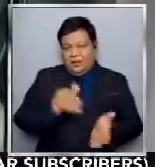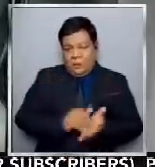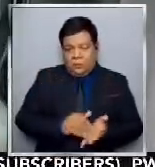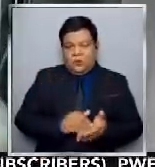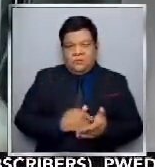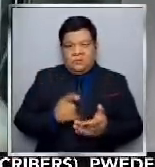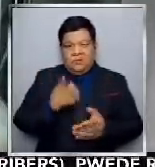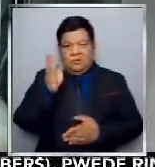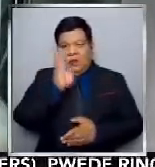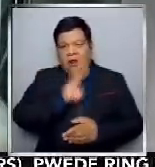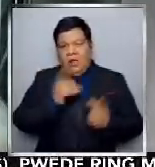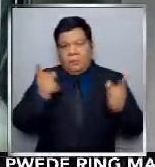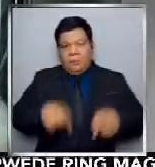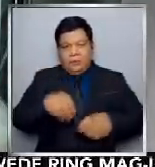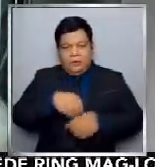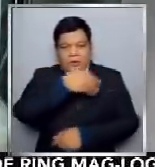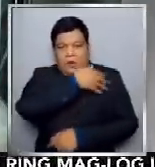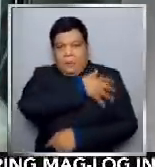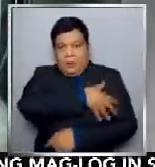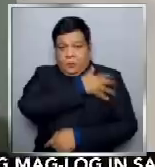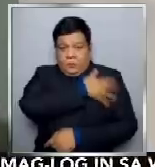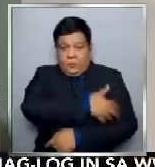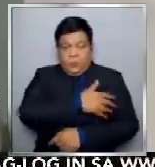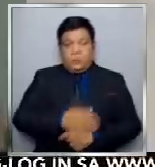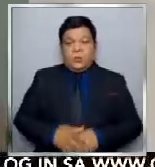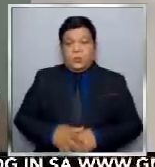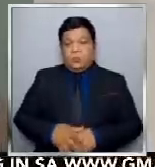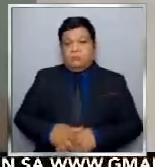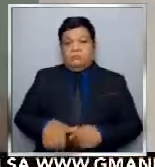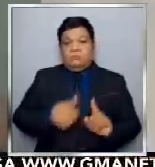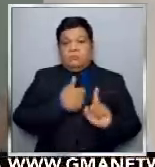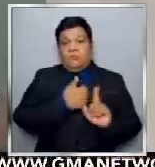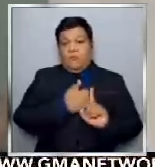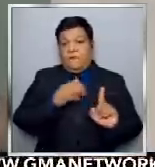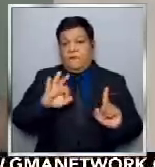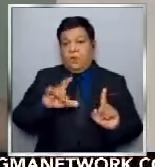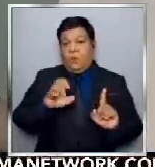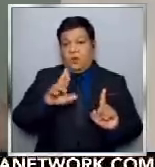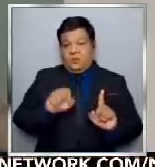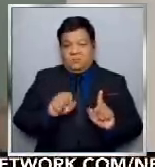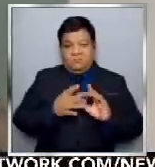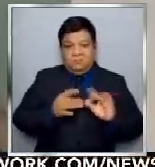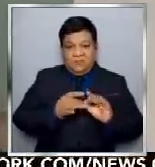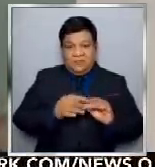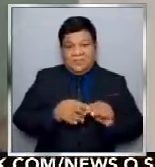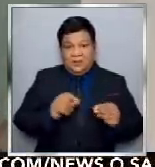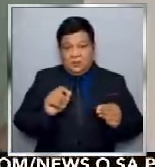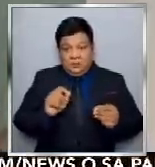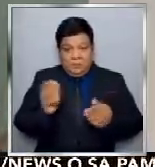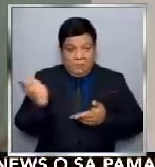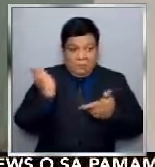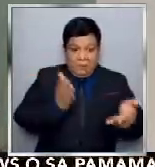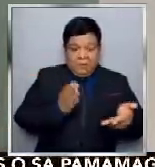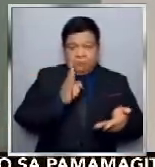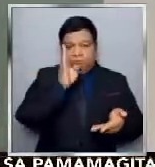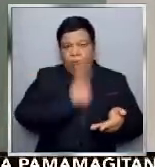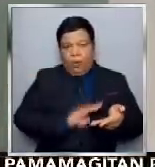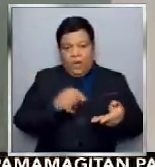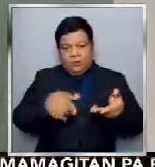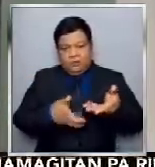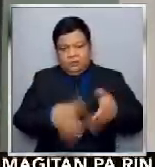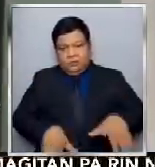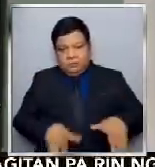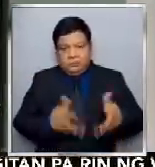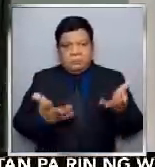COMELEC Printing Committee Vice Chairperson Helen Flores, nabutas ang gitna ng mga balota nang i-deliver. Maaaring dahil daw ito sa mishandling